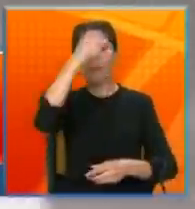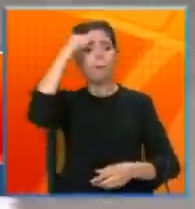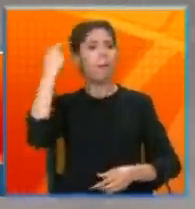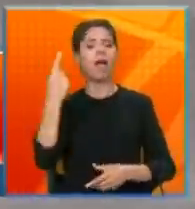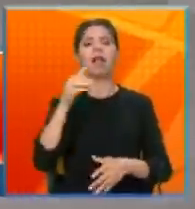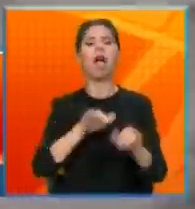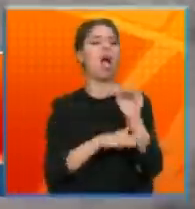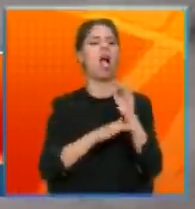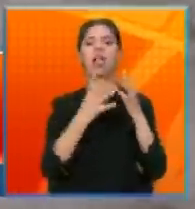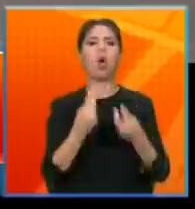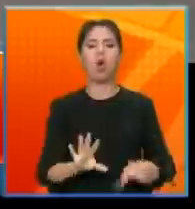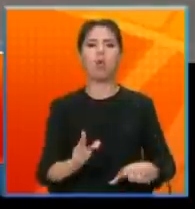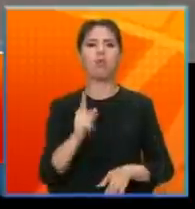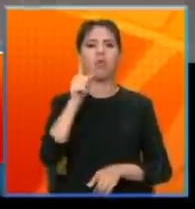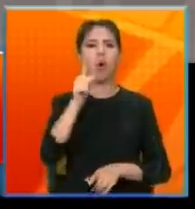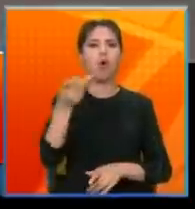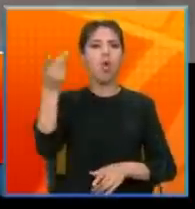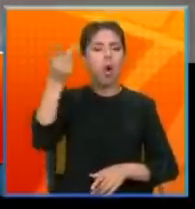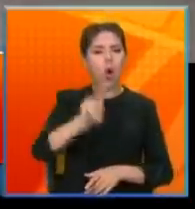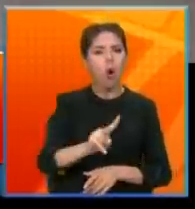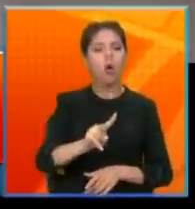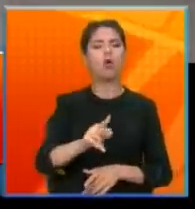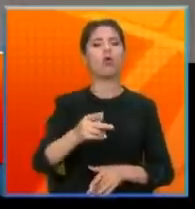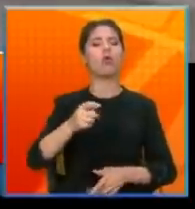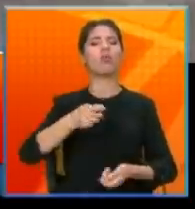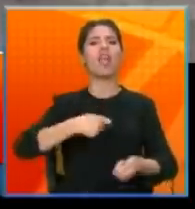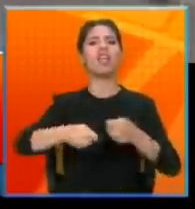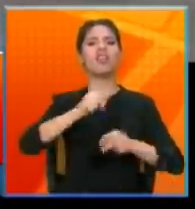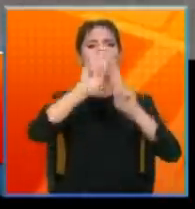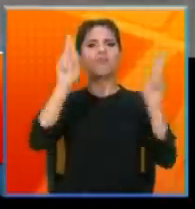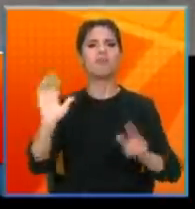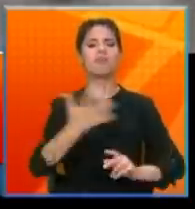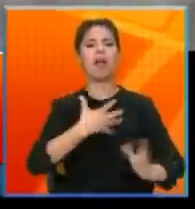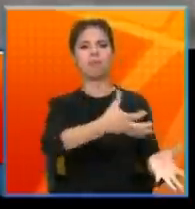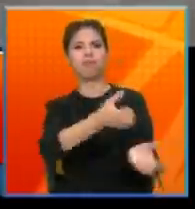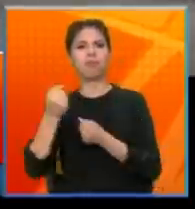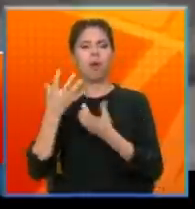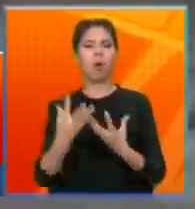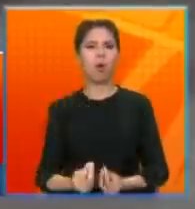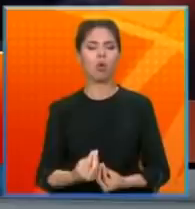de hayatta kalamayacaktı. Onu ölümün kıyısından esnaf çekip aldı.